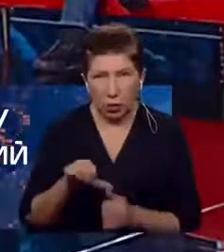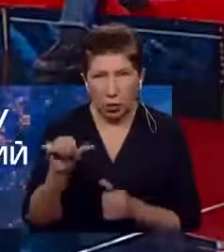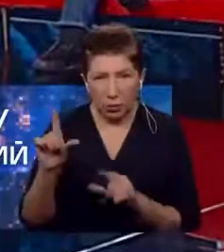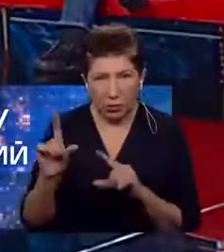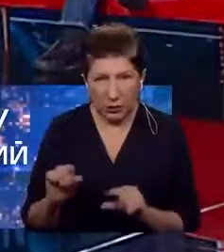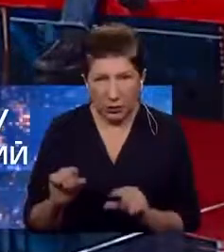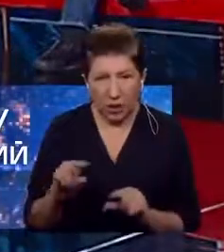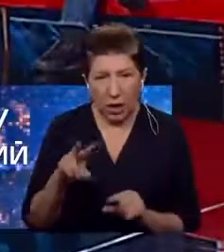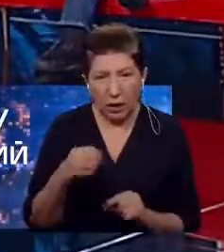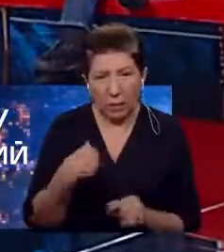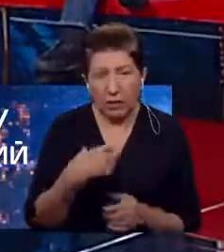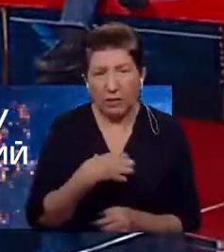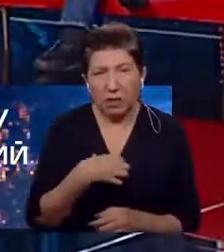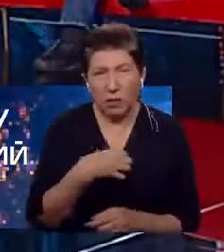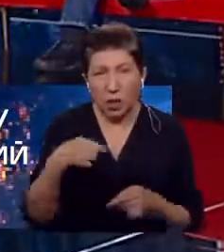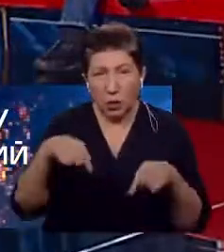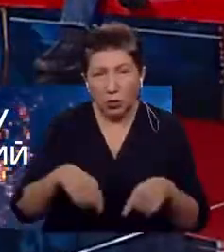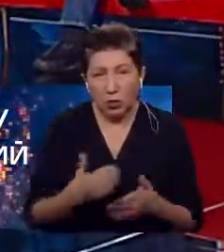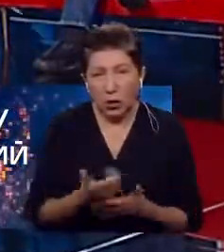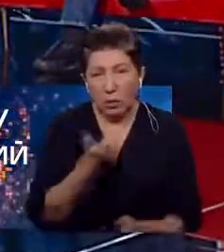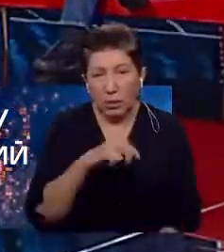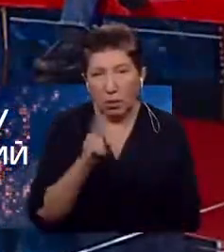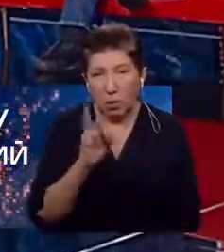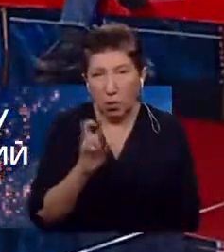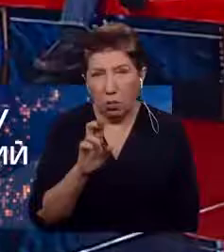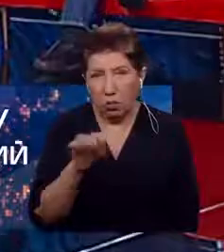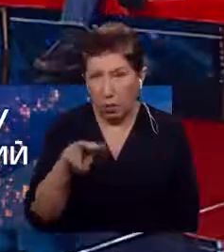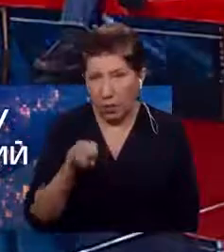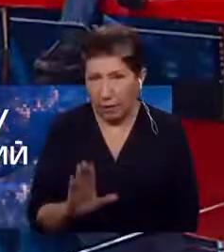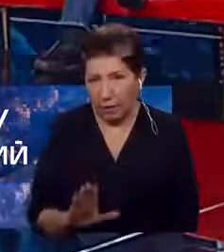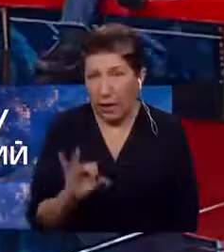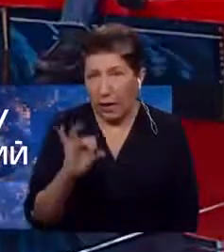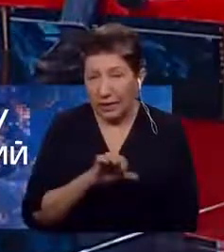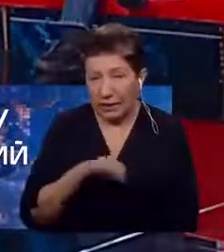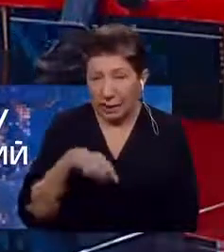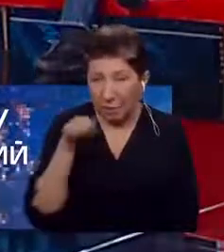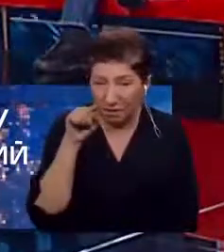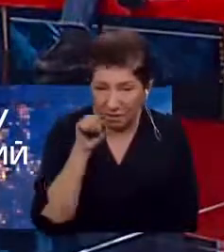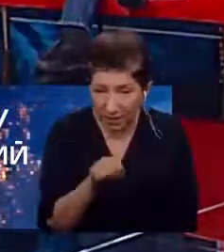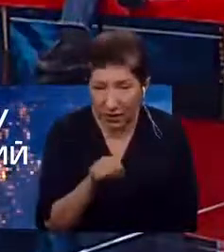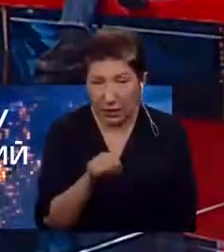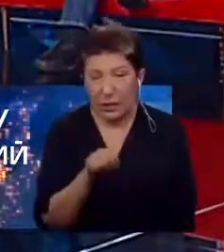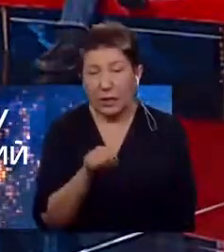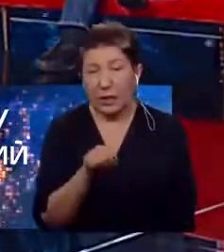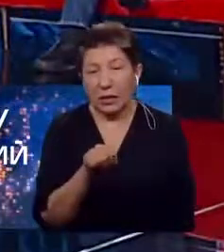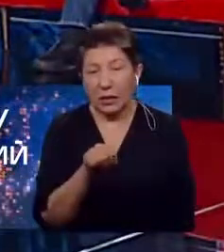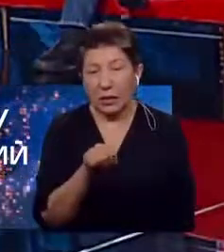пропонують, але для мене важливо, тут є пан Коболєв. І саме він, от для мене, він,